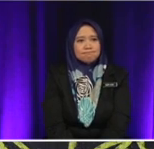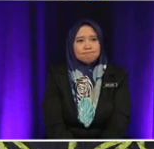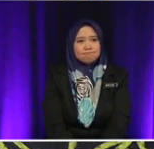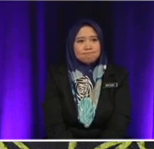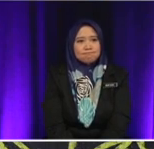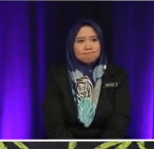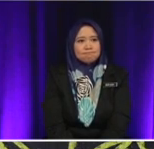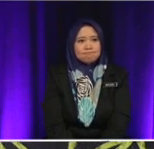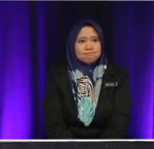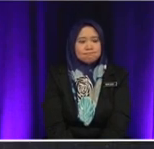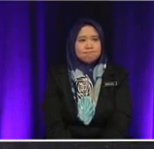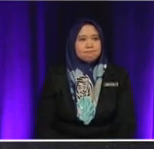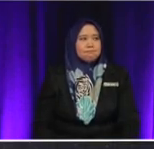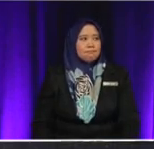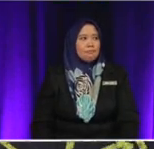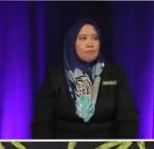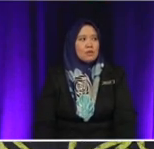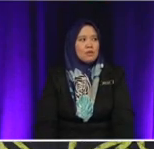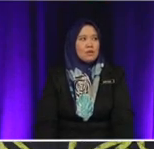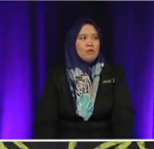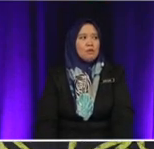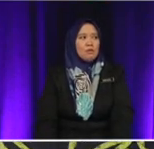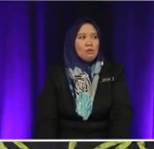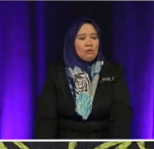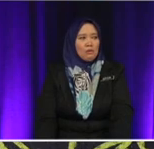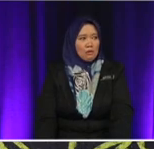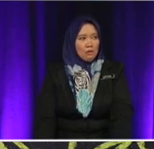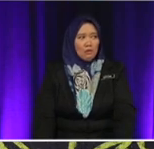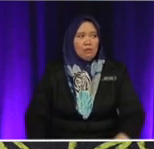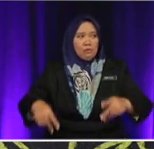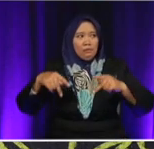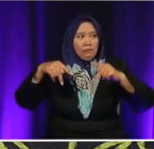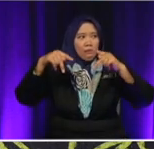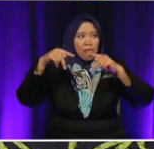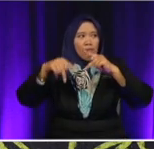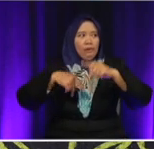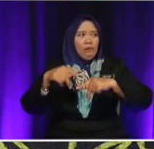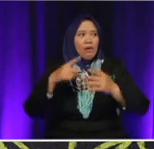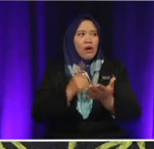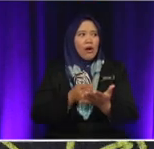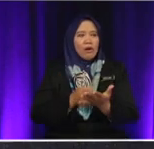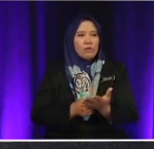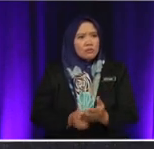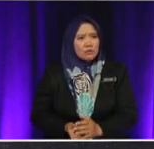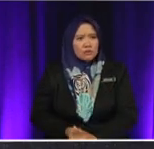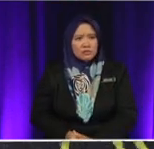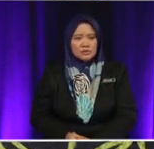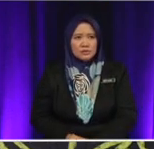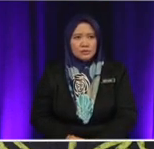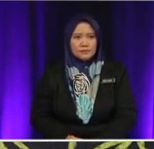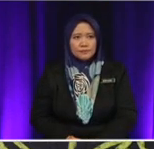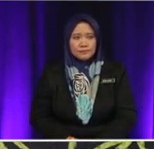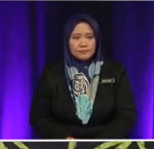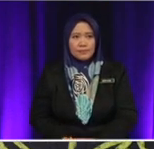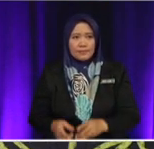cuba. Okey, prinsip berunding dan berinteraksi. Yang pertama, responsif. Iaitu tindak balas